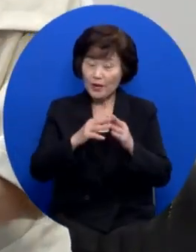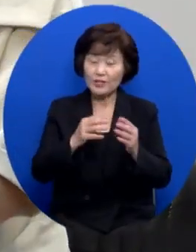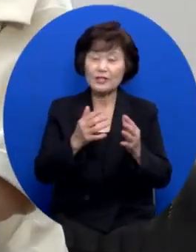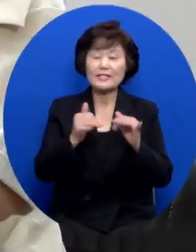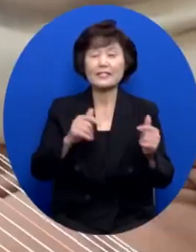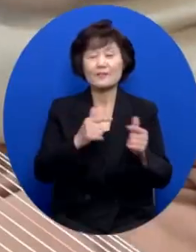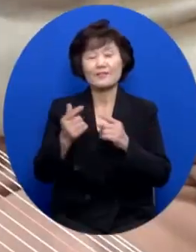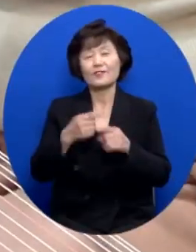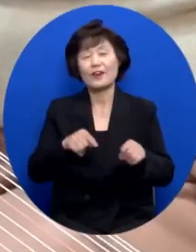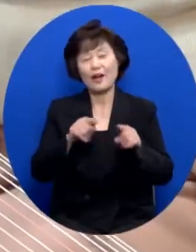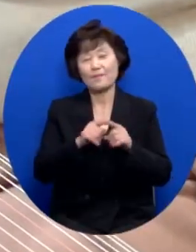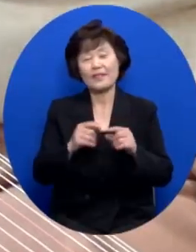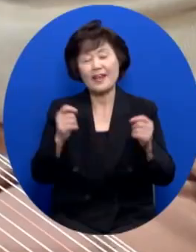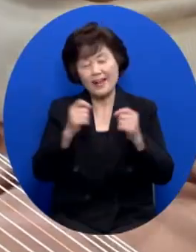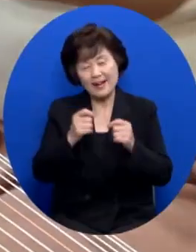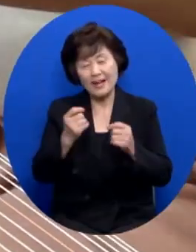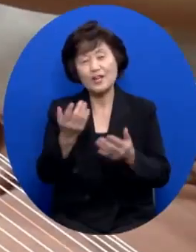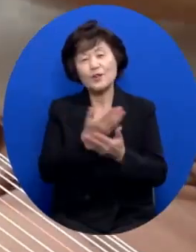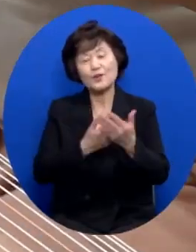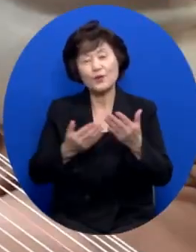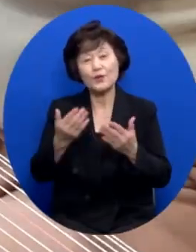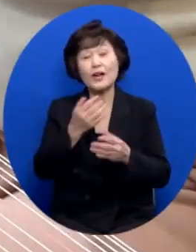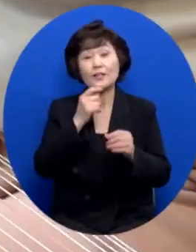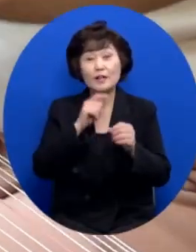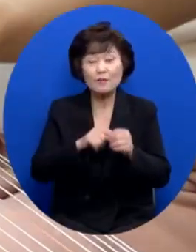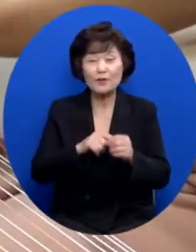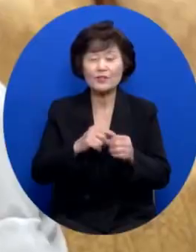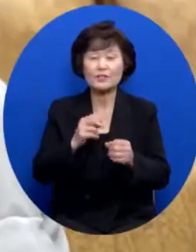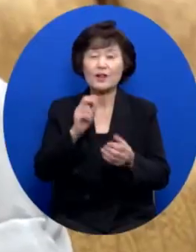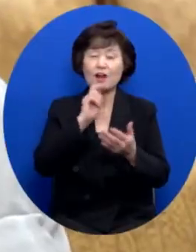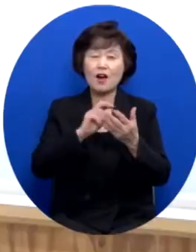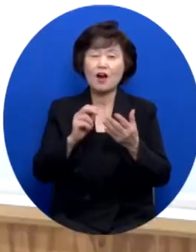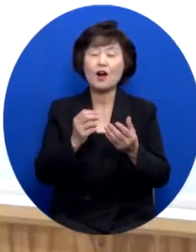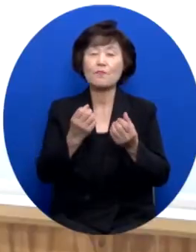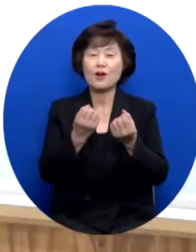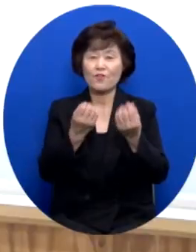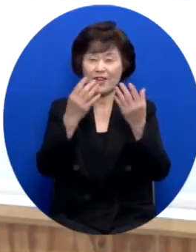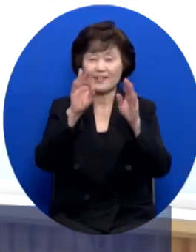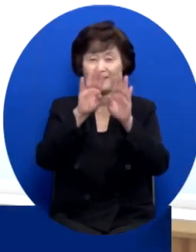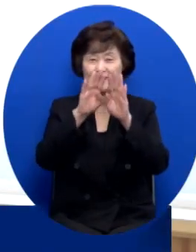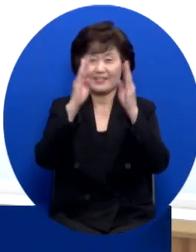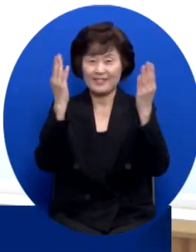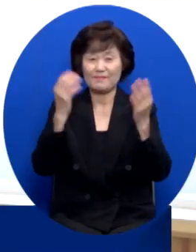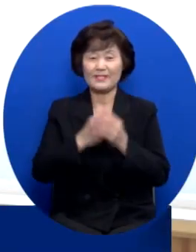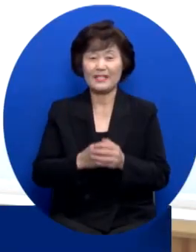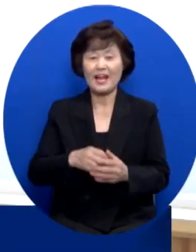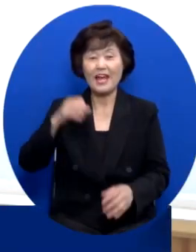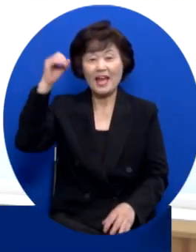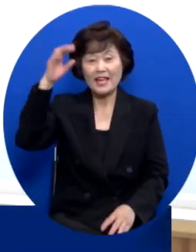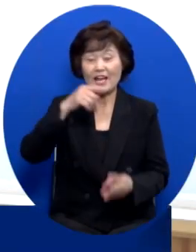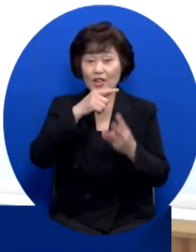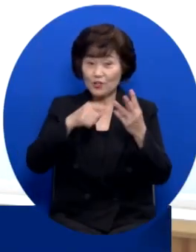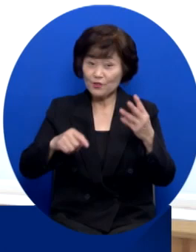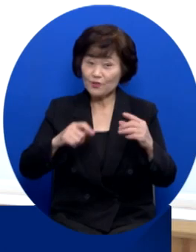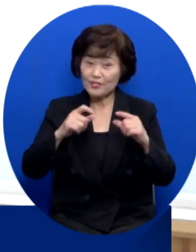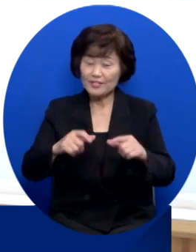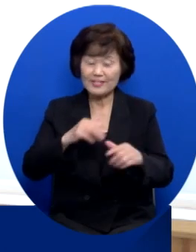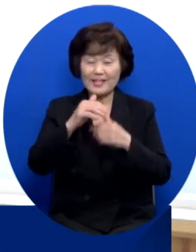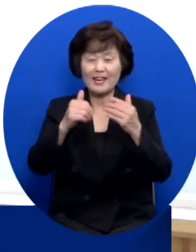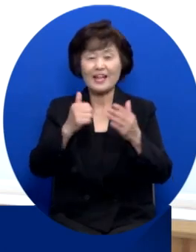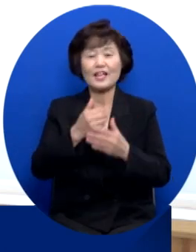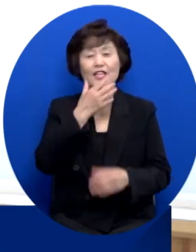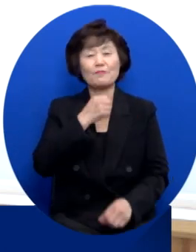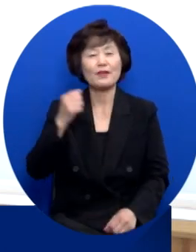더 가까이 교류하기 위해 이번 음악회를 준비했습니다. 양주 지역에 하나님의 복음이 더